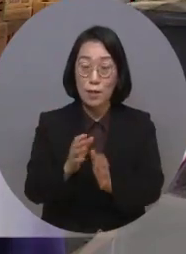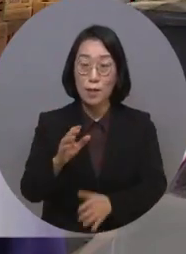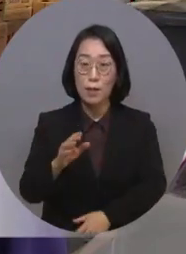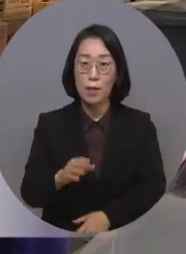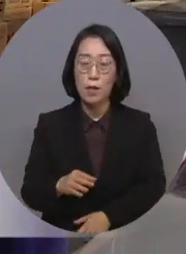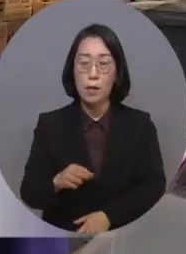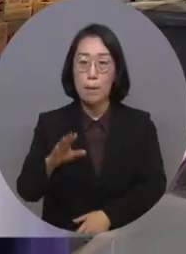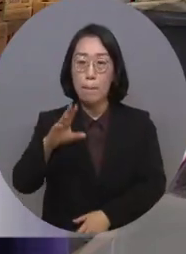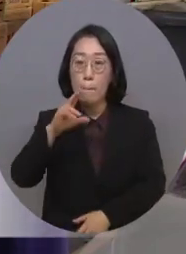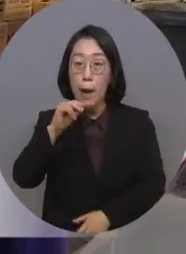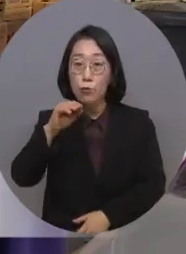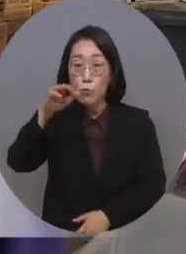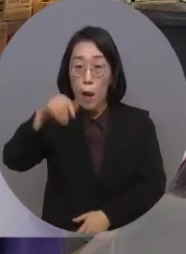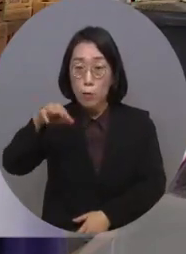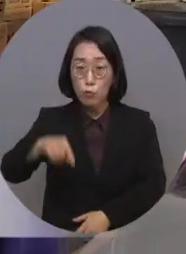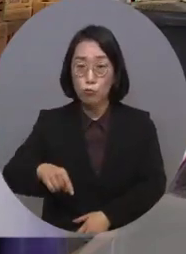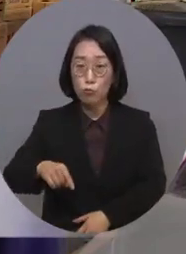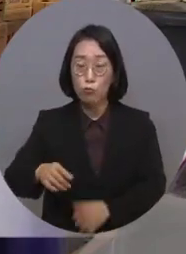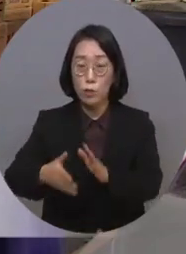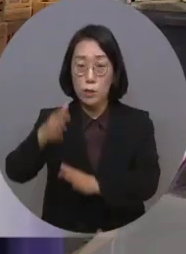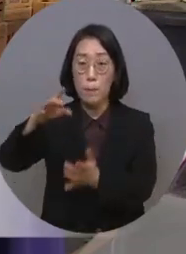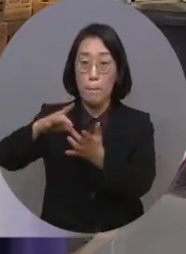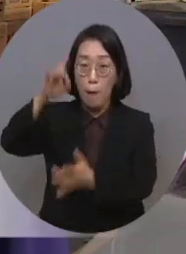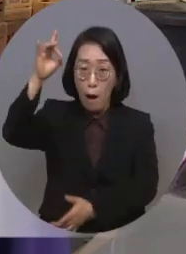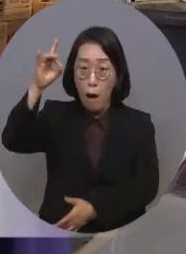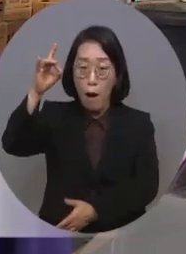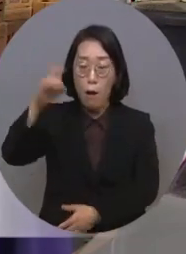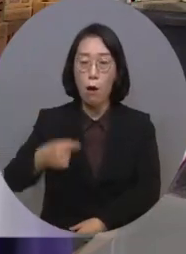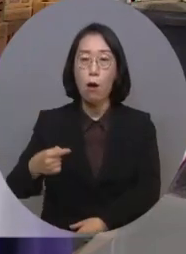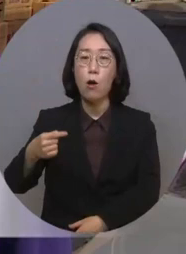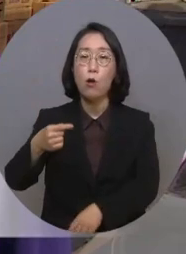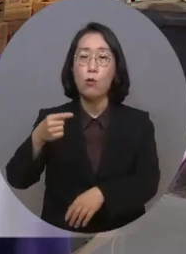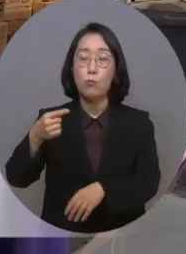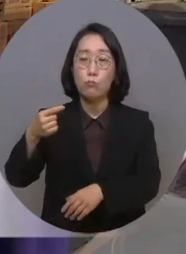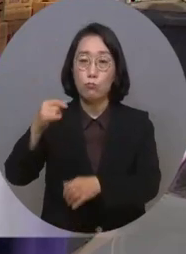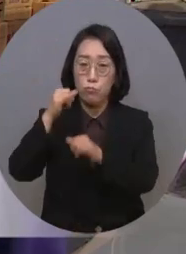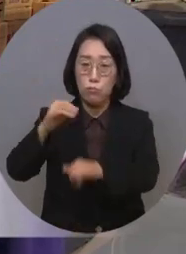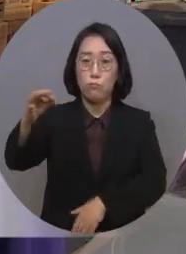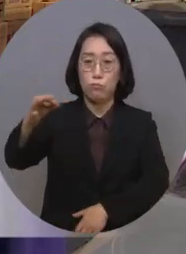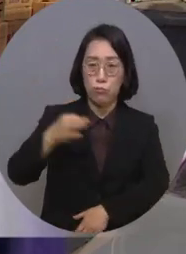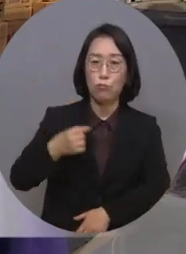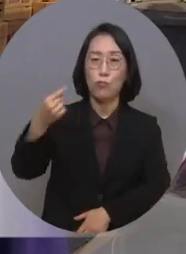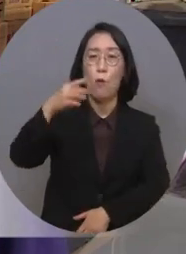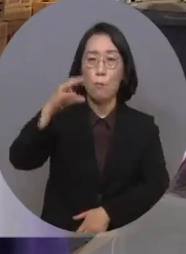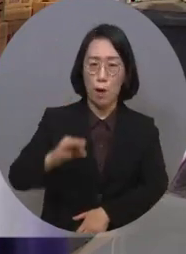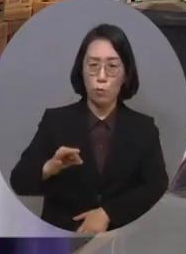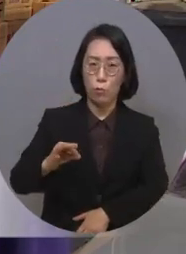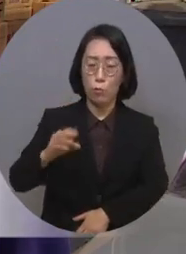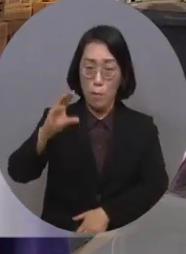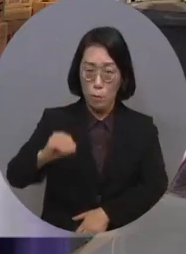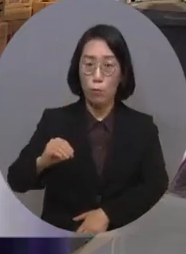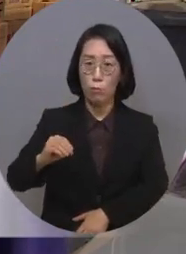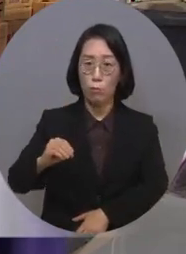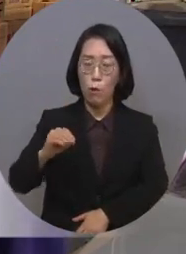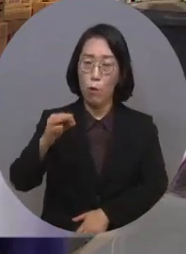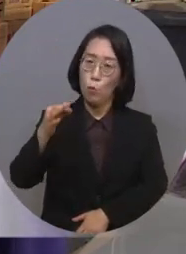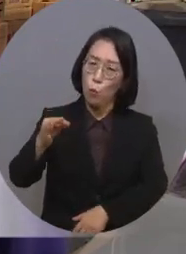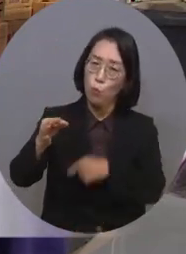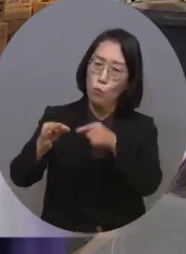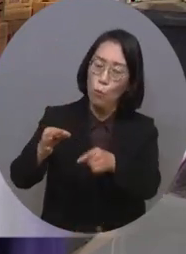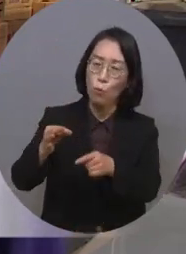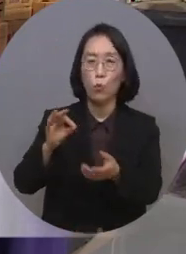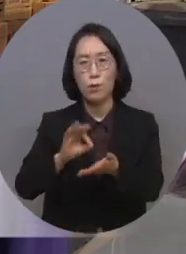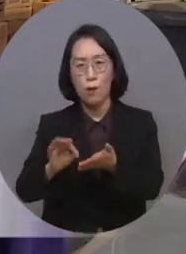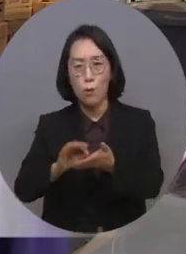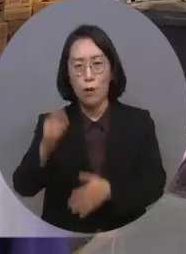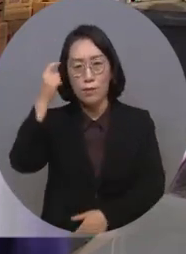파주시로부터 사회공헌 우수기업으로 선정돼서 포상금 1,000만 원을 받았어요. 그래서 이 돈을 어떻게 쓸까? 우리